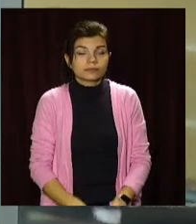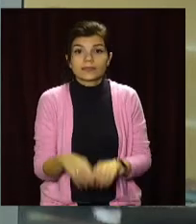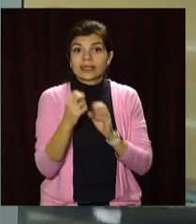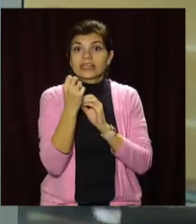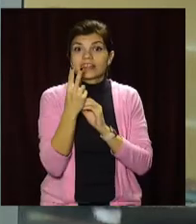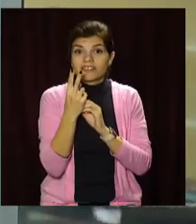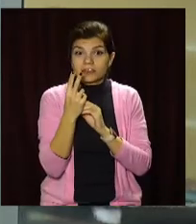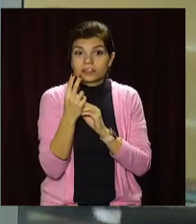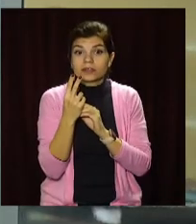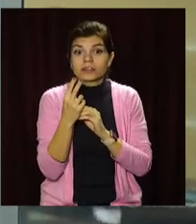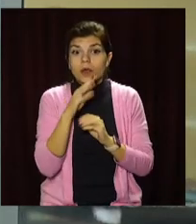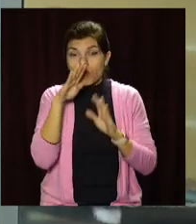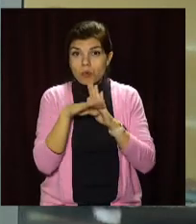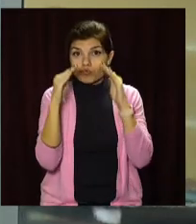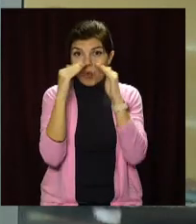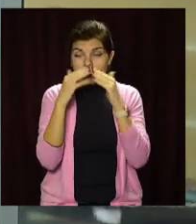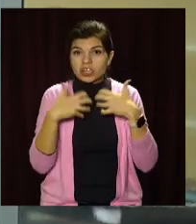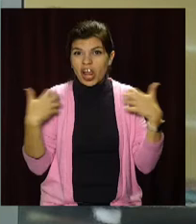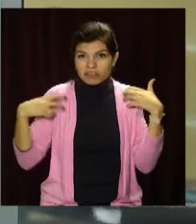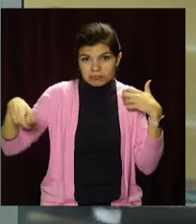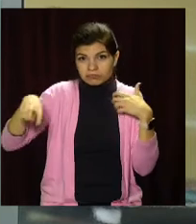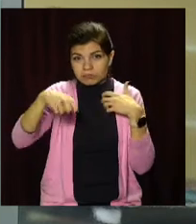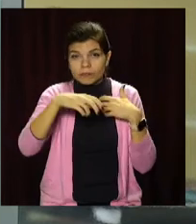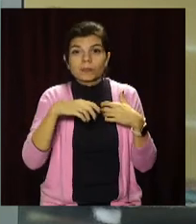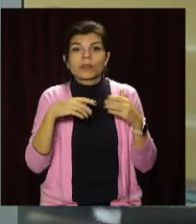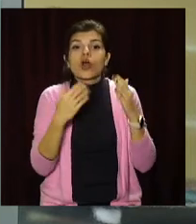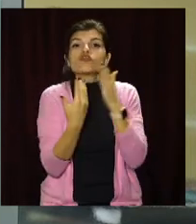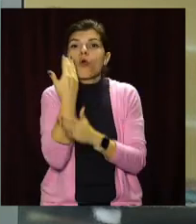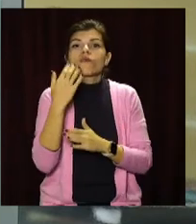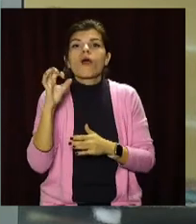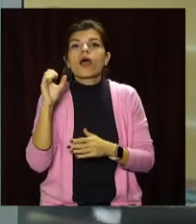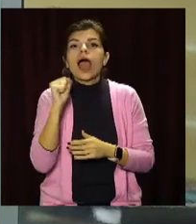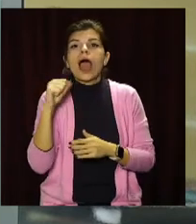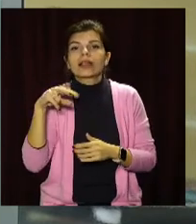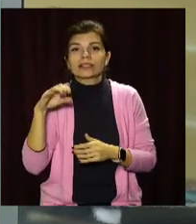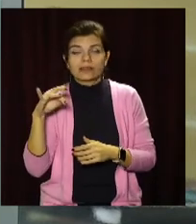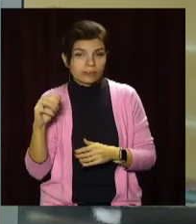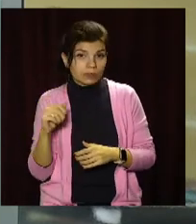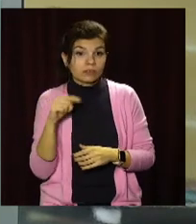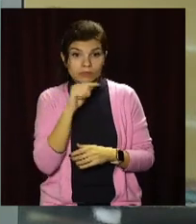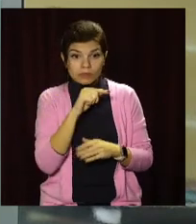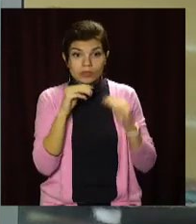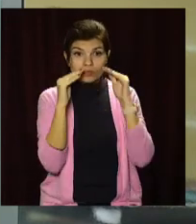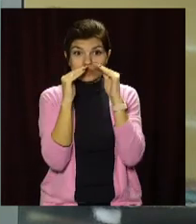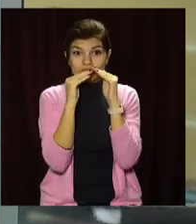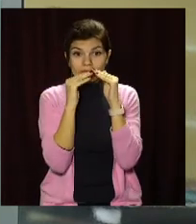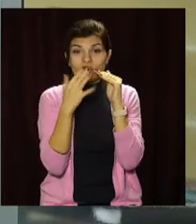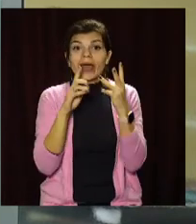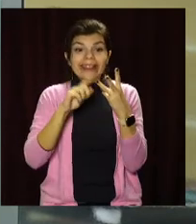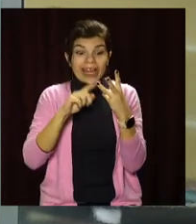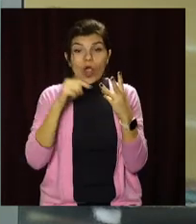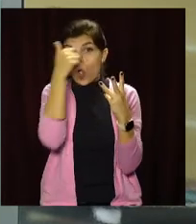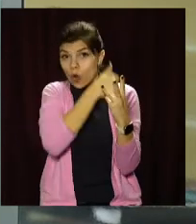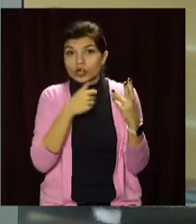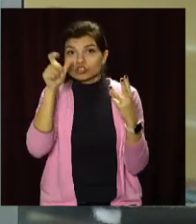Дванадцять хижаків під хатою. Мешканець Новоолександрівки облаштував притулок для птахів на власному подвір'ї. Вже третій рік